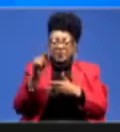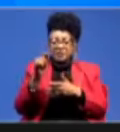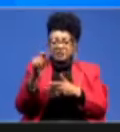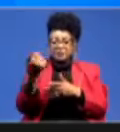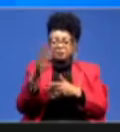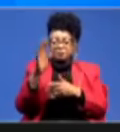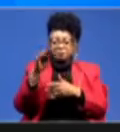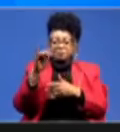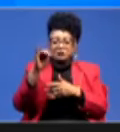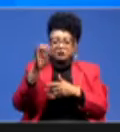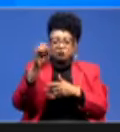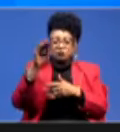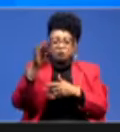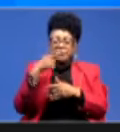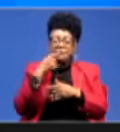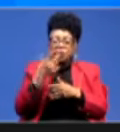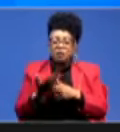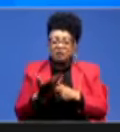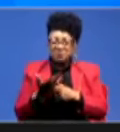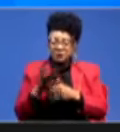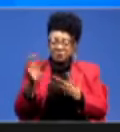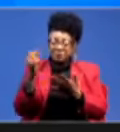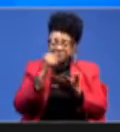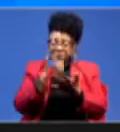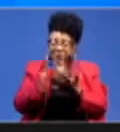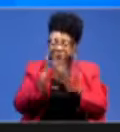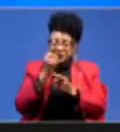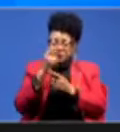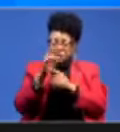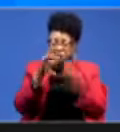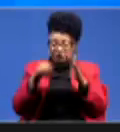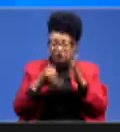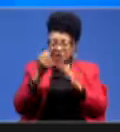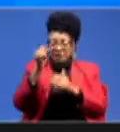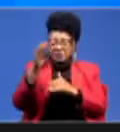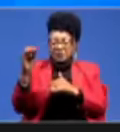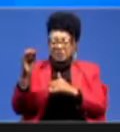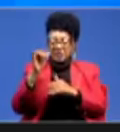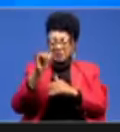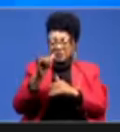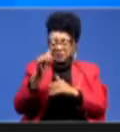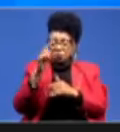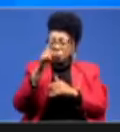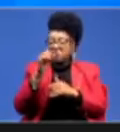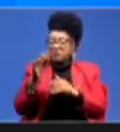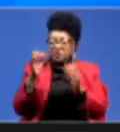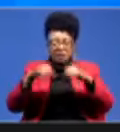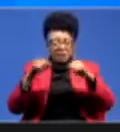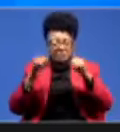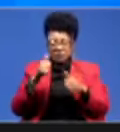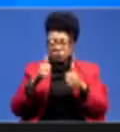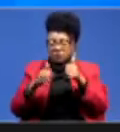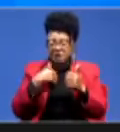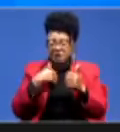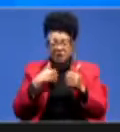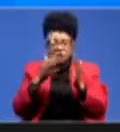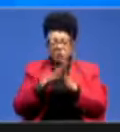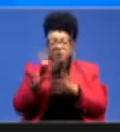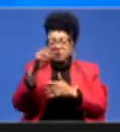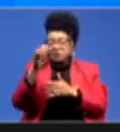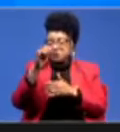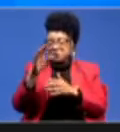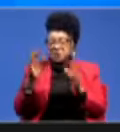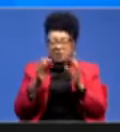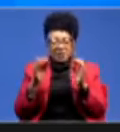Misori amefichua kuwa uajiri wa walimu wa sekondari za msingi JSS siyo mojawapo ya makubaliano waliokuwa na tume ya kuajiri walimu